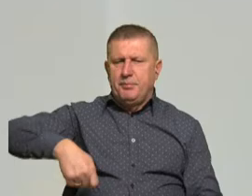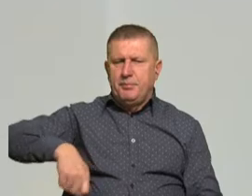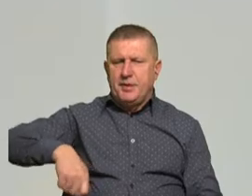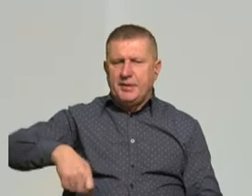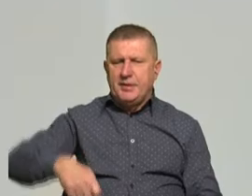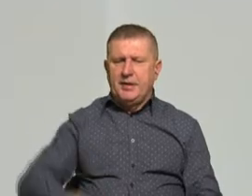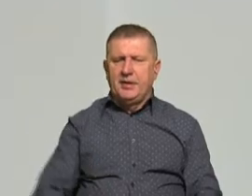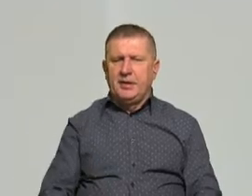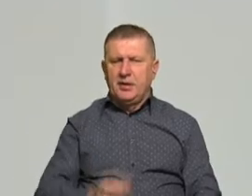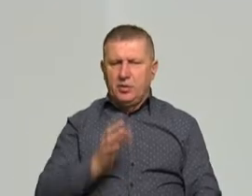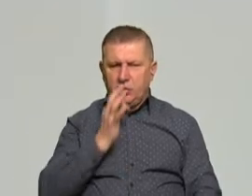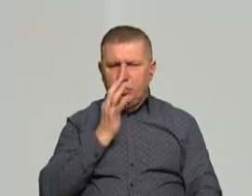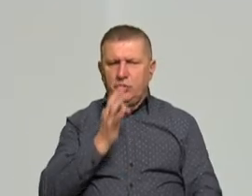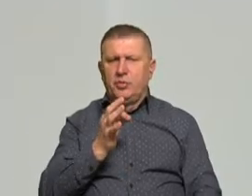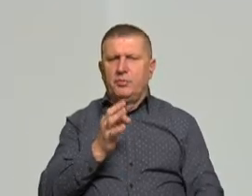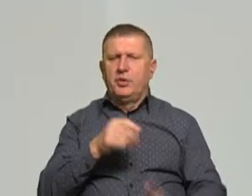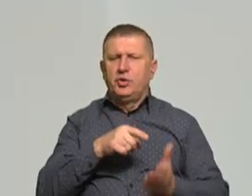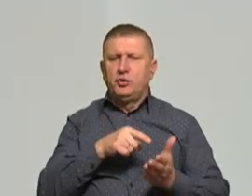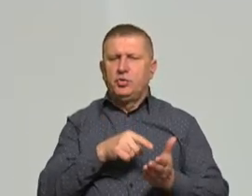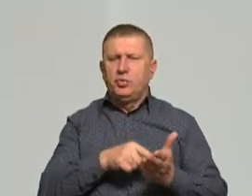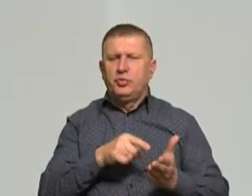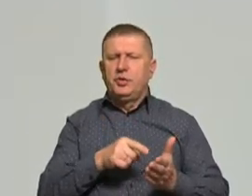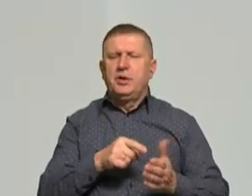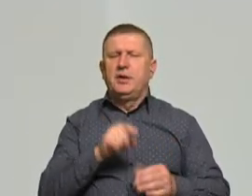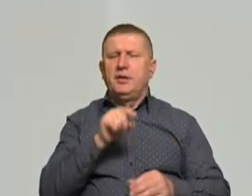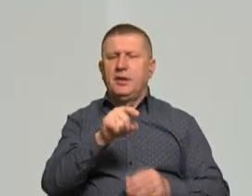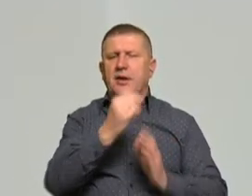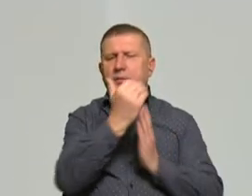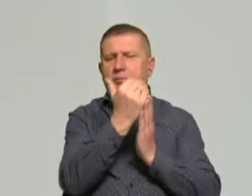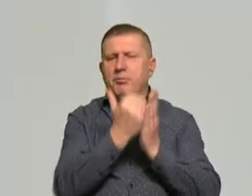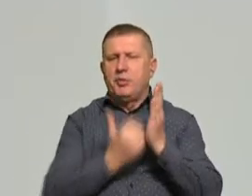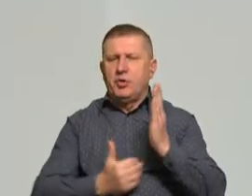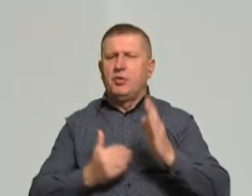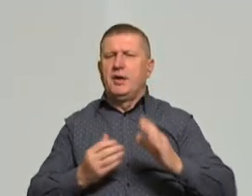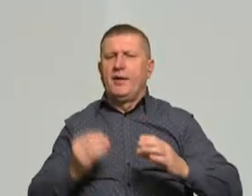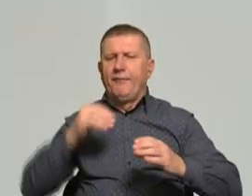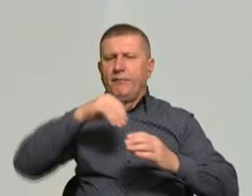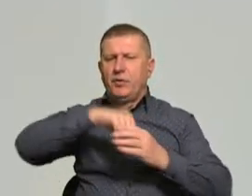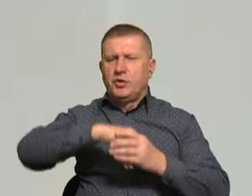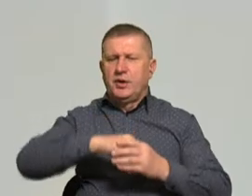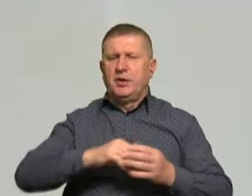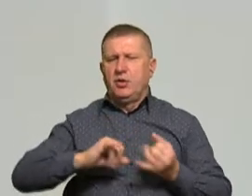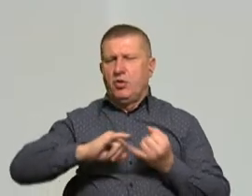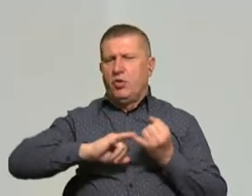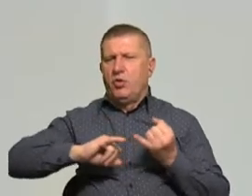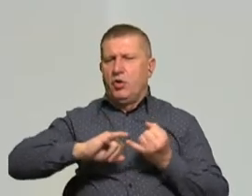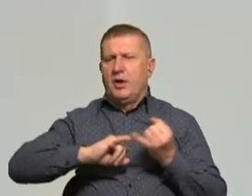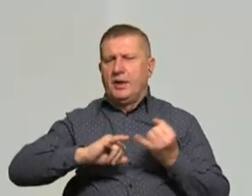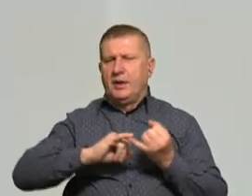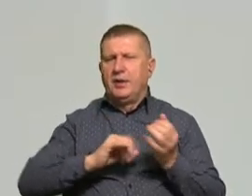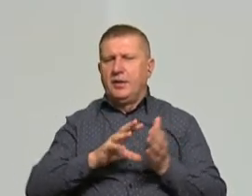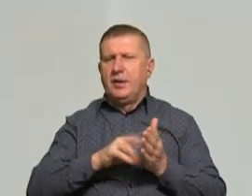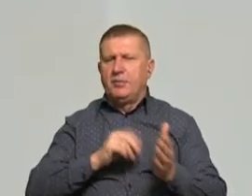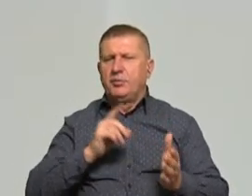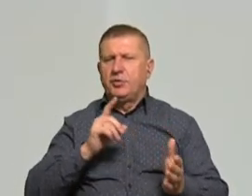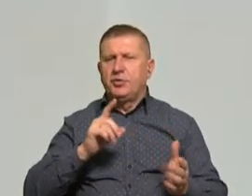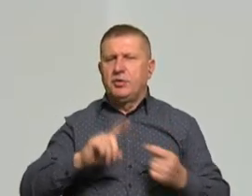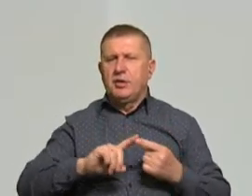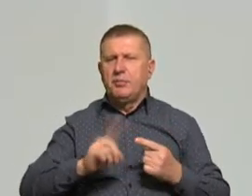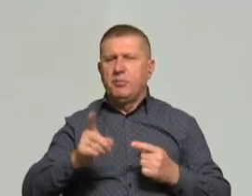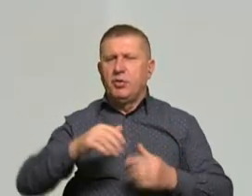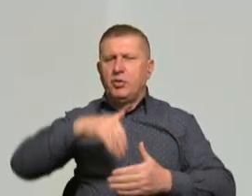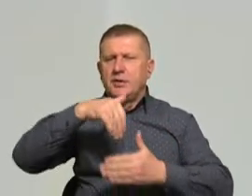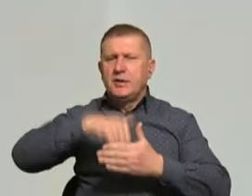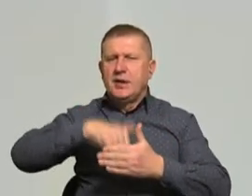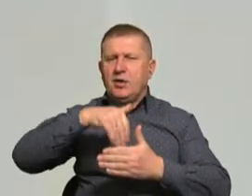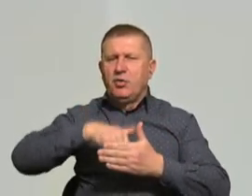z dobrym skutkiem i ten program wszedł dotyczący segregacji oleju. Ja zauważyłam po